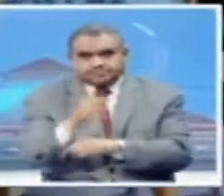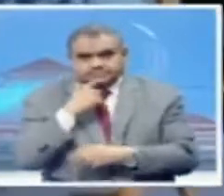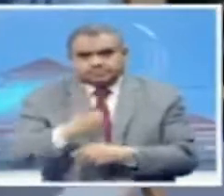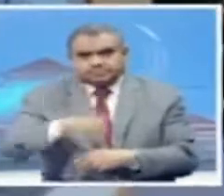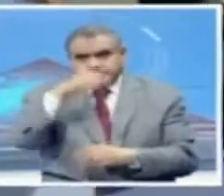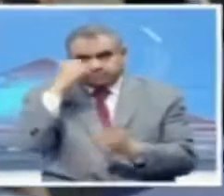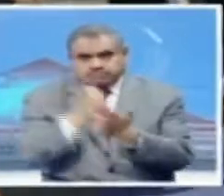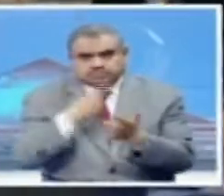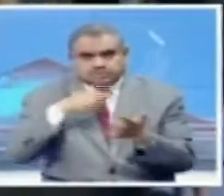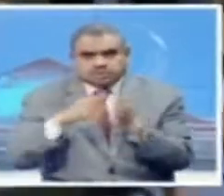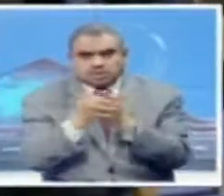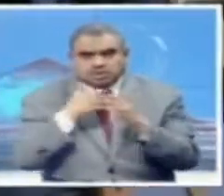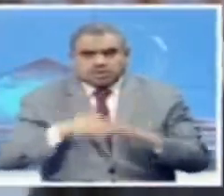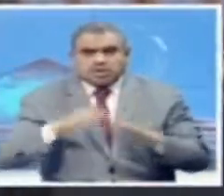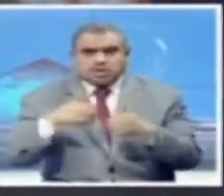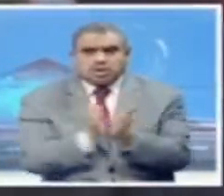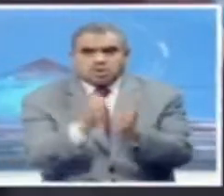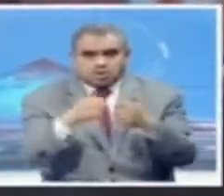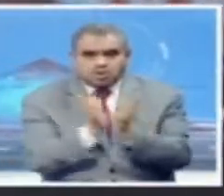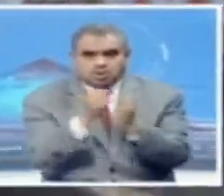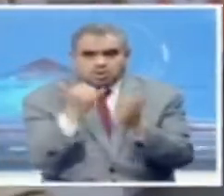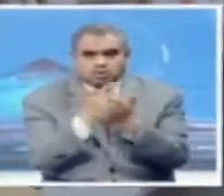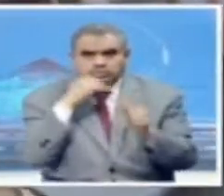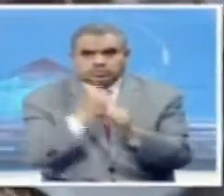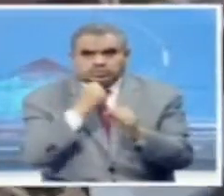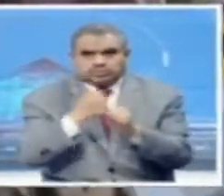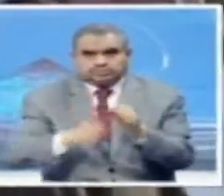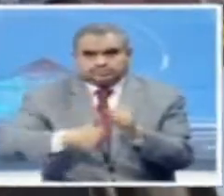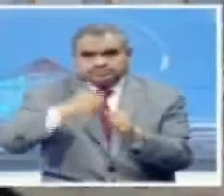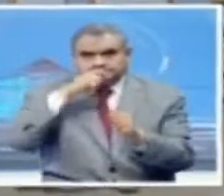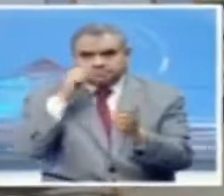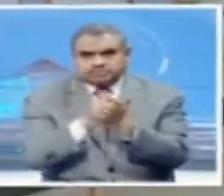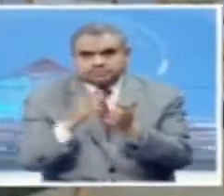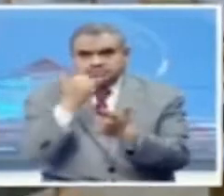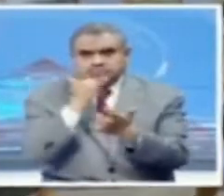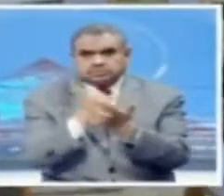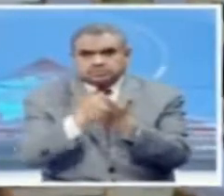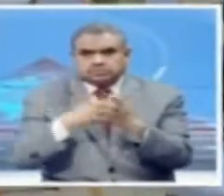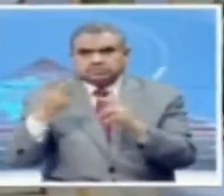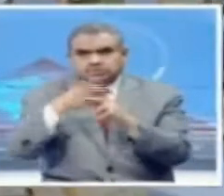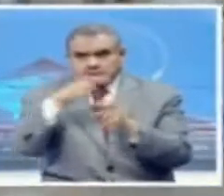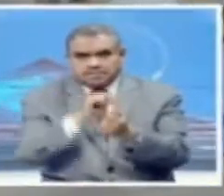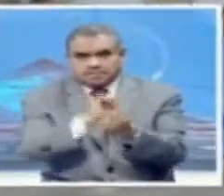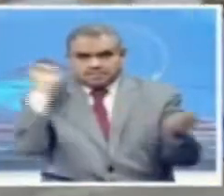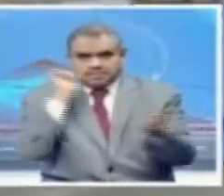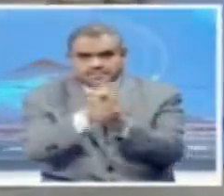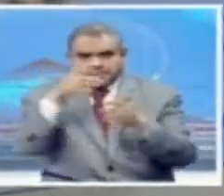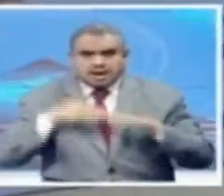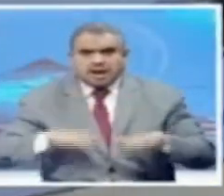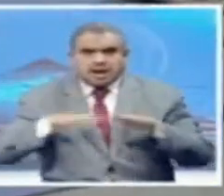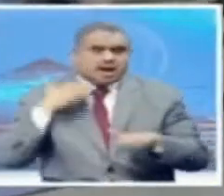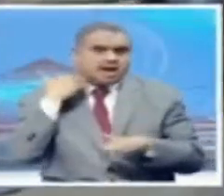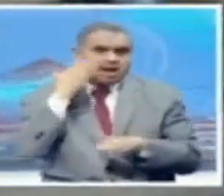الحماية الاجتماعية لتلك الأسر ويضمن لها تلبية متطلباتها، كما تساعد المفرج عنهم لبدء حياة